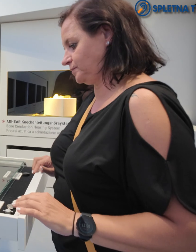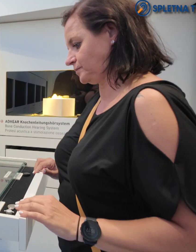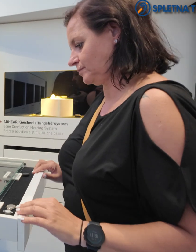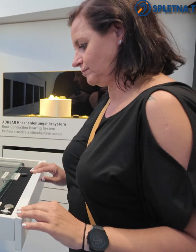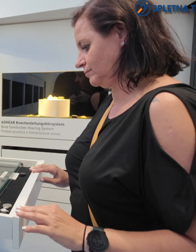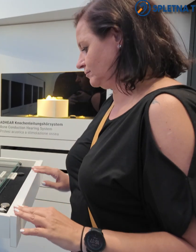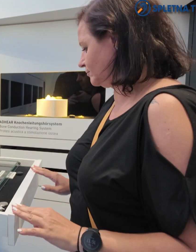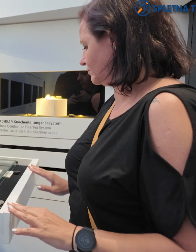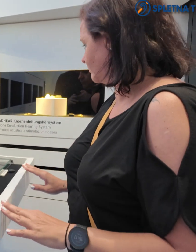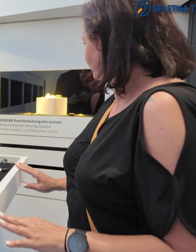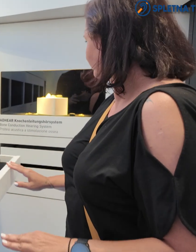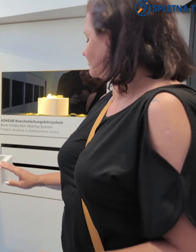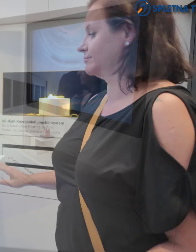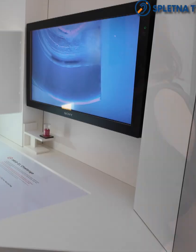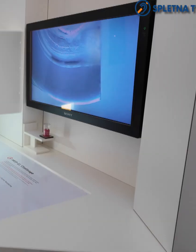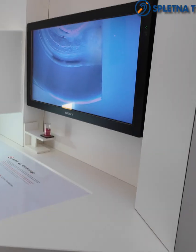možgane.